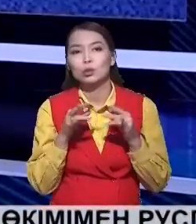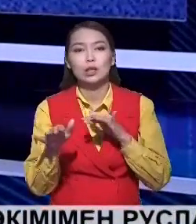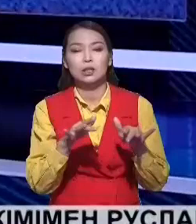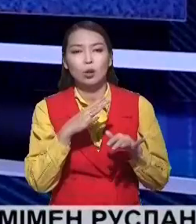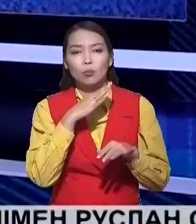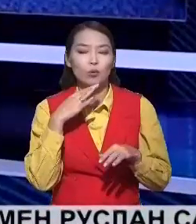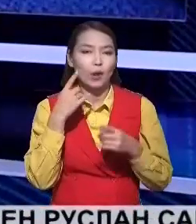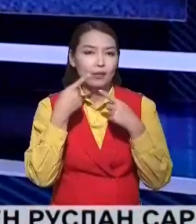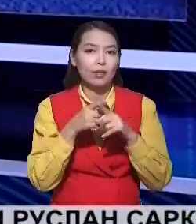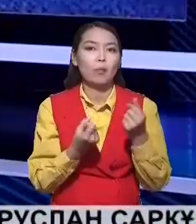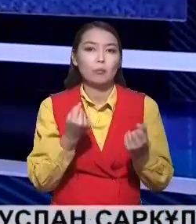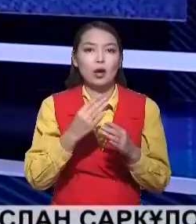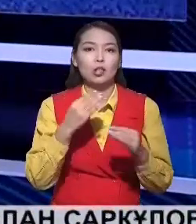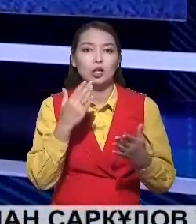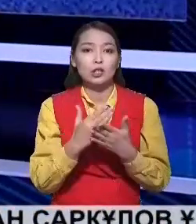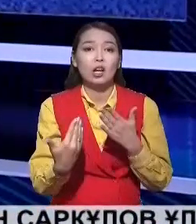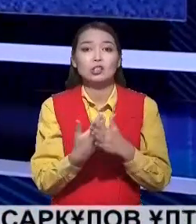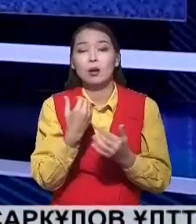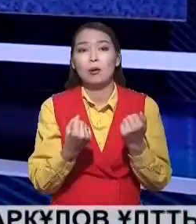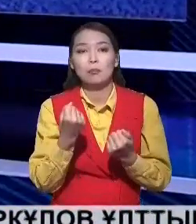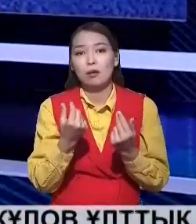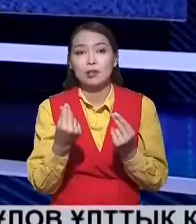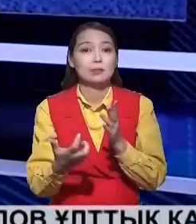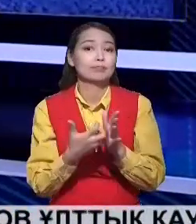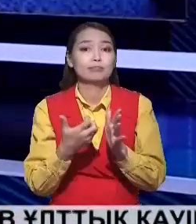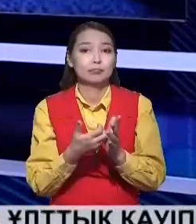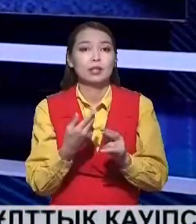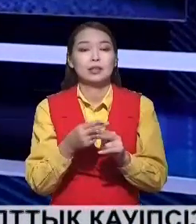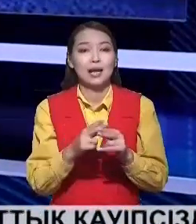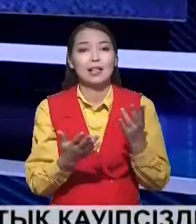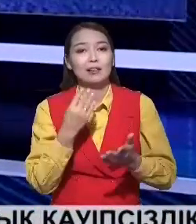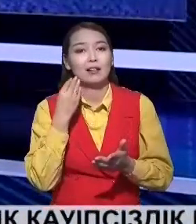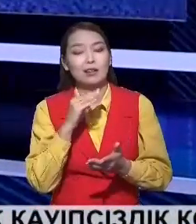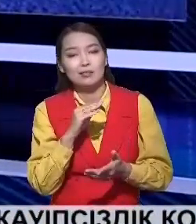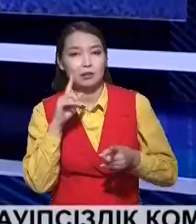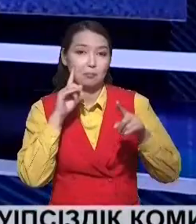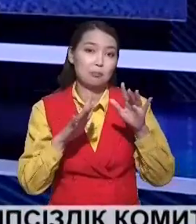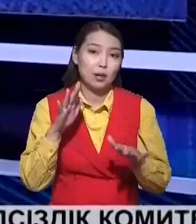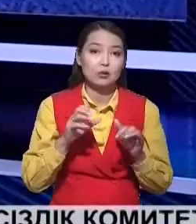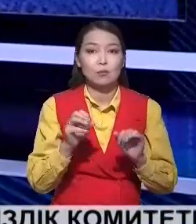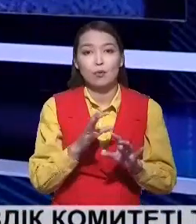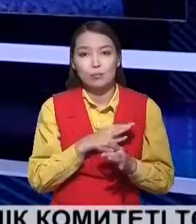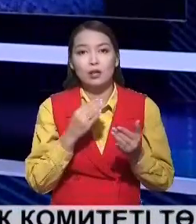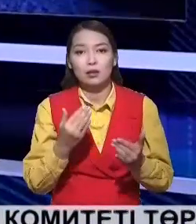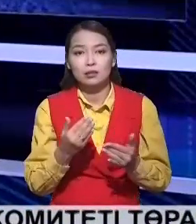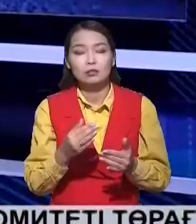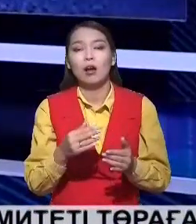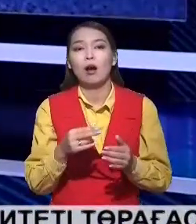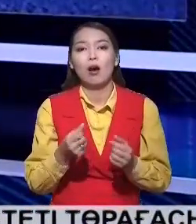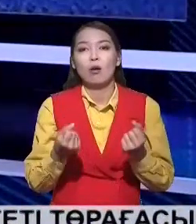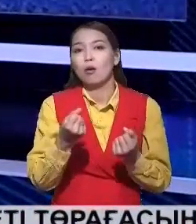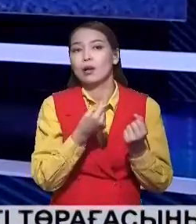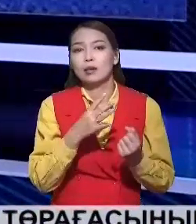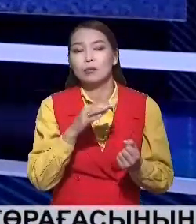байланған. Бірақ көпшіліктің жаңа машина мінуге қалтасы көтермегендіктен бе, әлде сапасына сынмен қарағаннан ба, әйтеуір мінілмеген автокөліктер өткен